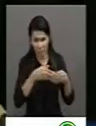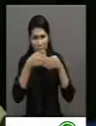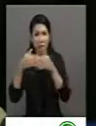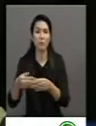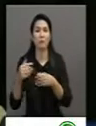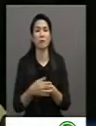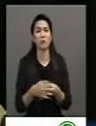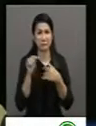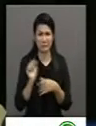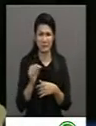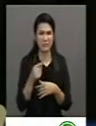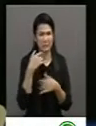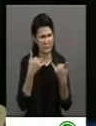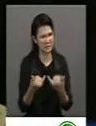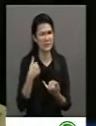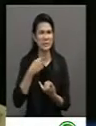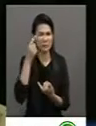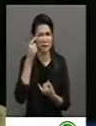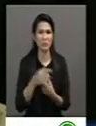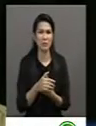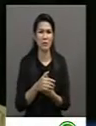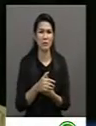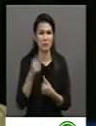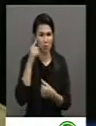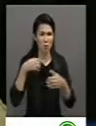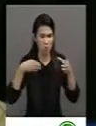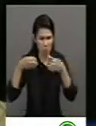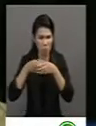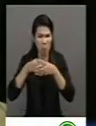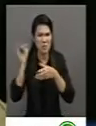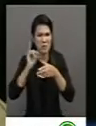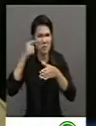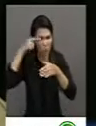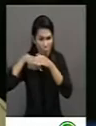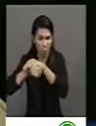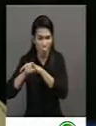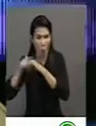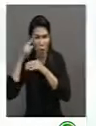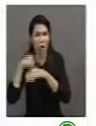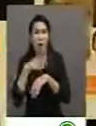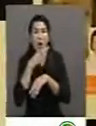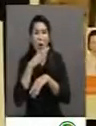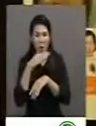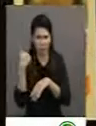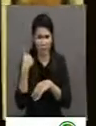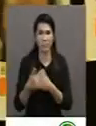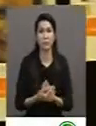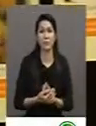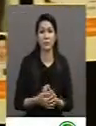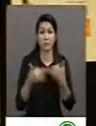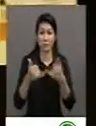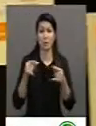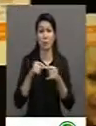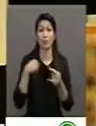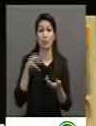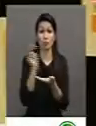ไรเงี้ยนี่เป็นสิ่งที่ผมคิดว่ามันยังมีมิจฉาชีพแฝงตัวอยู่ในการให้เบาะแสที่เป็นเท็จอยู ่ที่ผ่านมาทำให้ทางมูลนิ